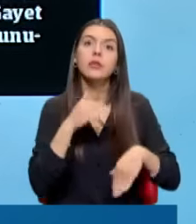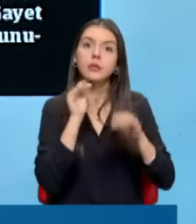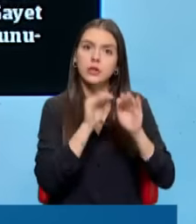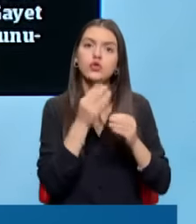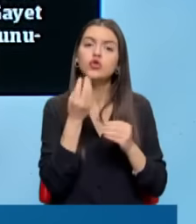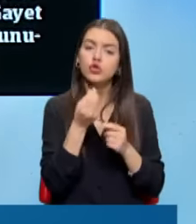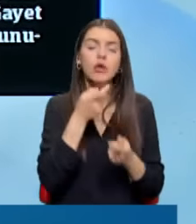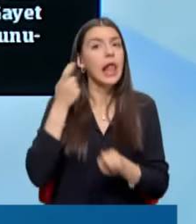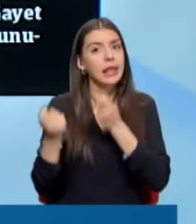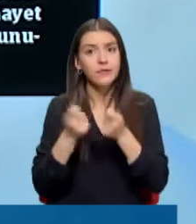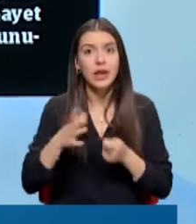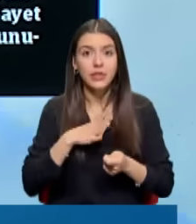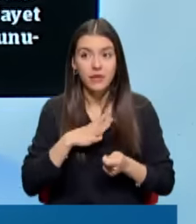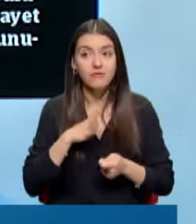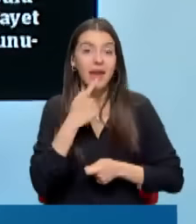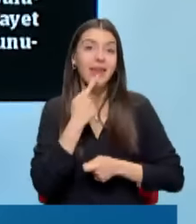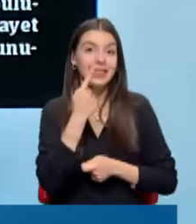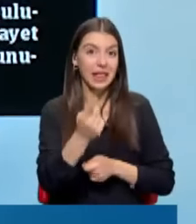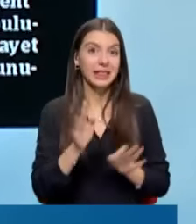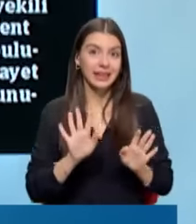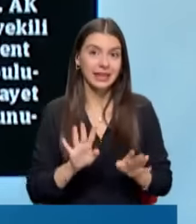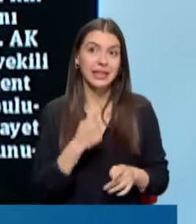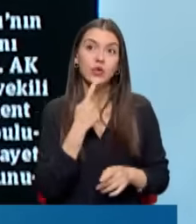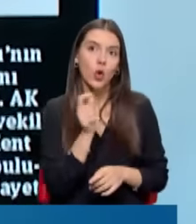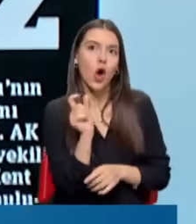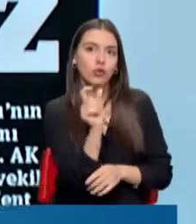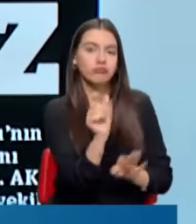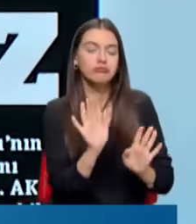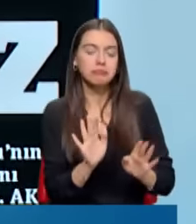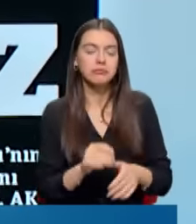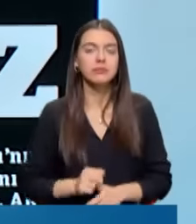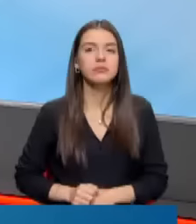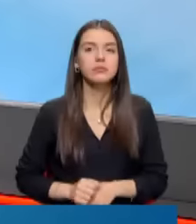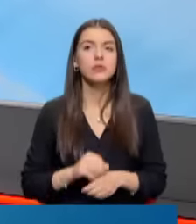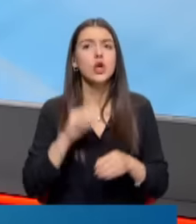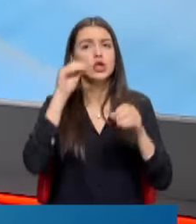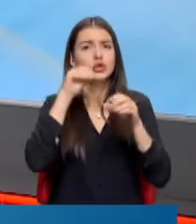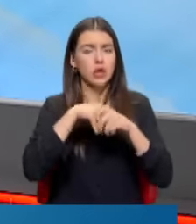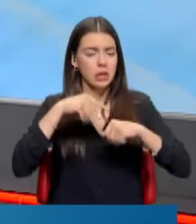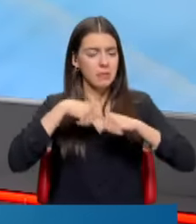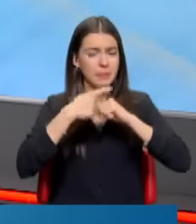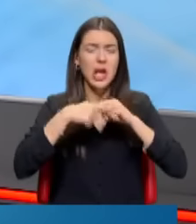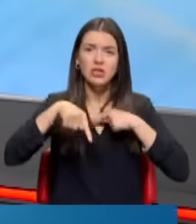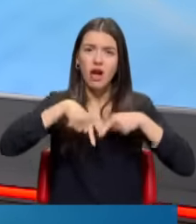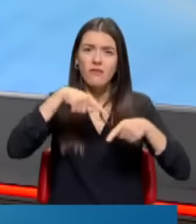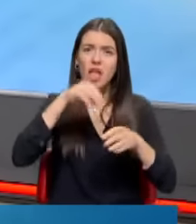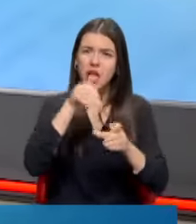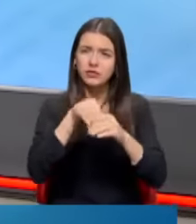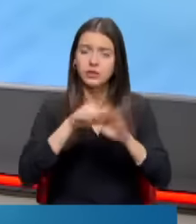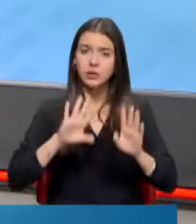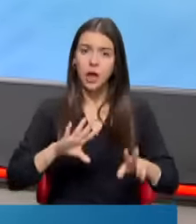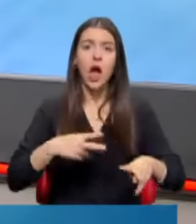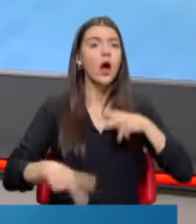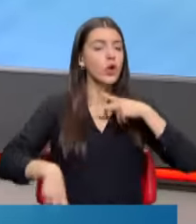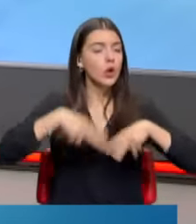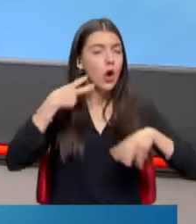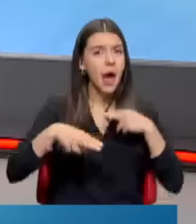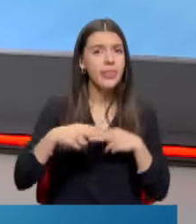gayet güzel faaliyetlerde bulunuyorlar dedi, diyor. Bakın son birkaç haftada bu